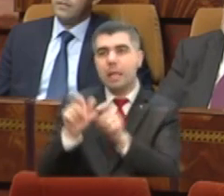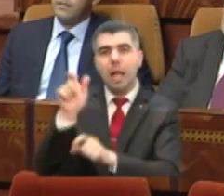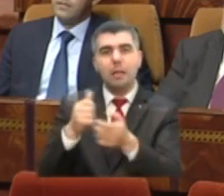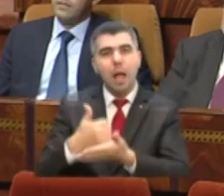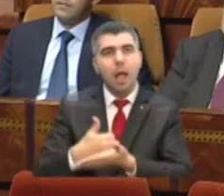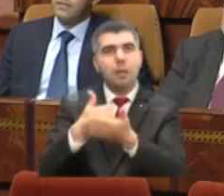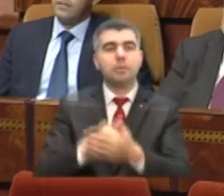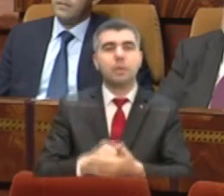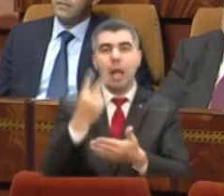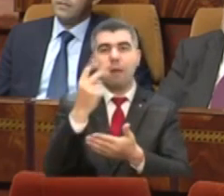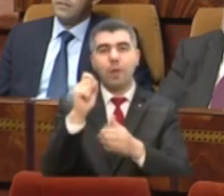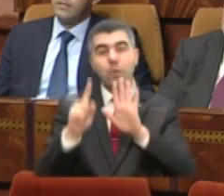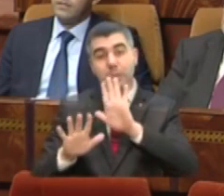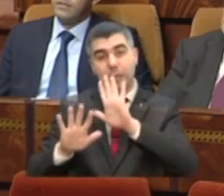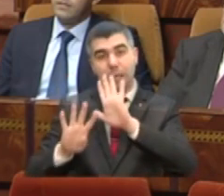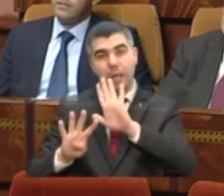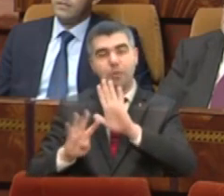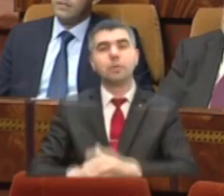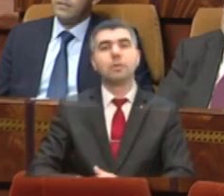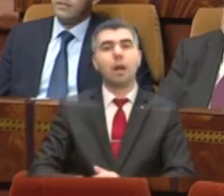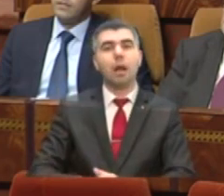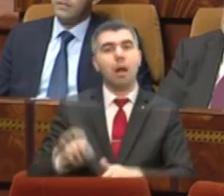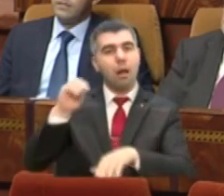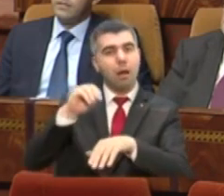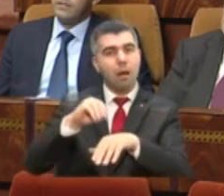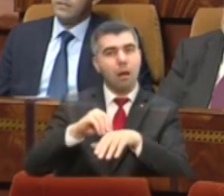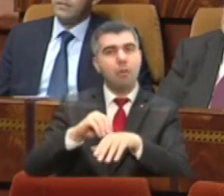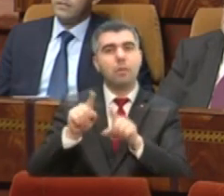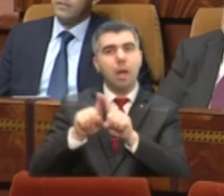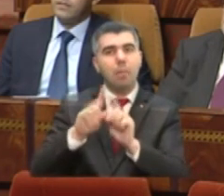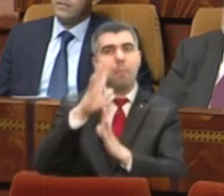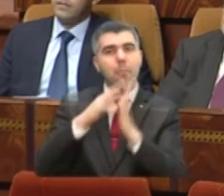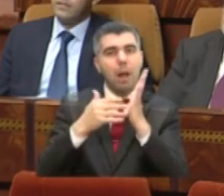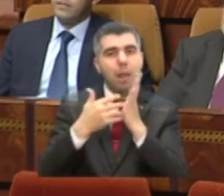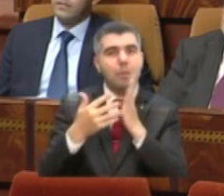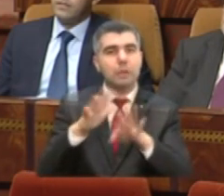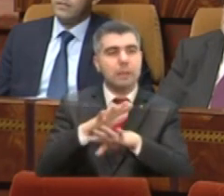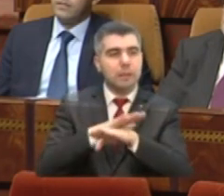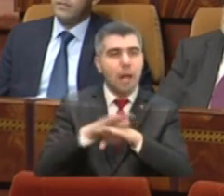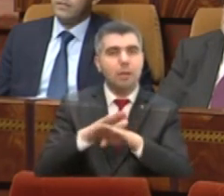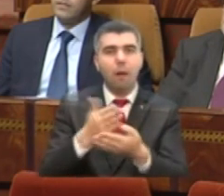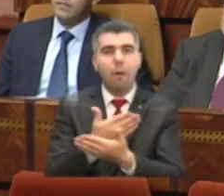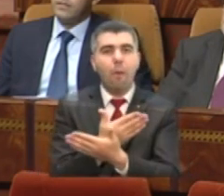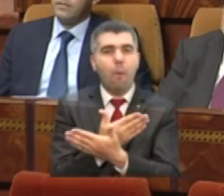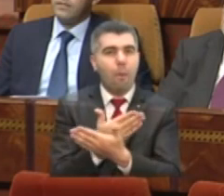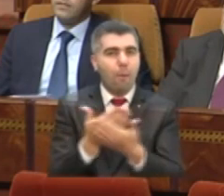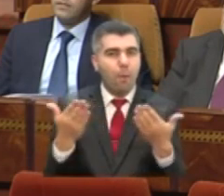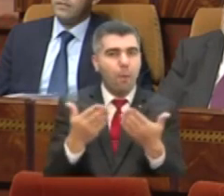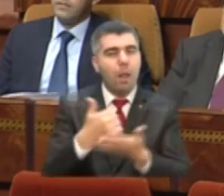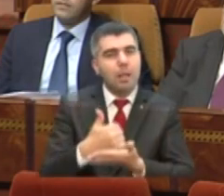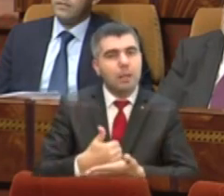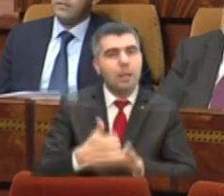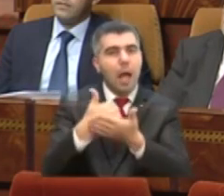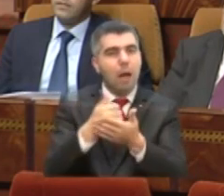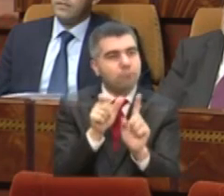2019 والمتعلقة أساساً بإعادة هيكلة البرامج والسياسات الوطنية في مجال الدعم